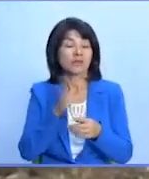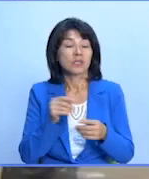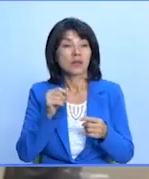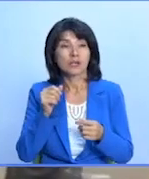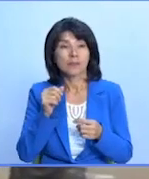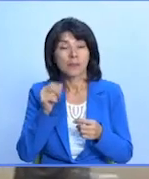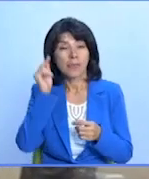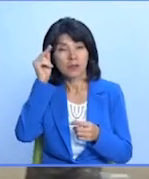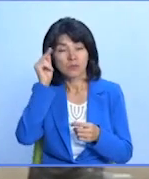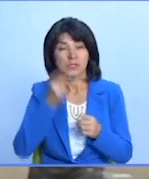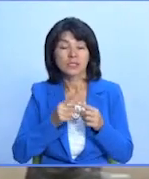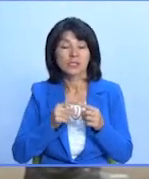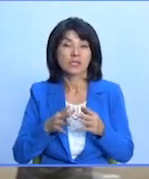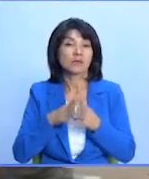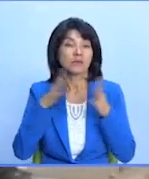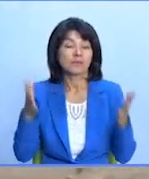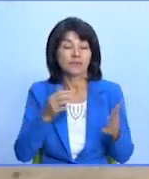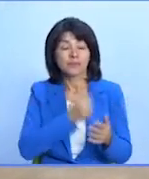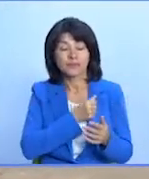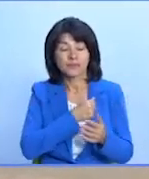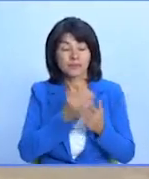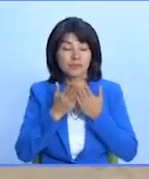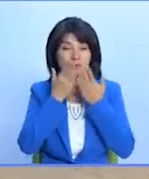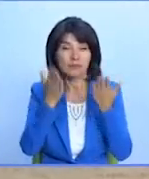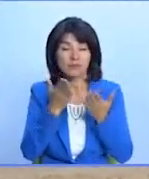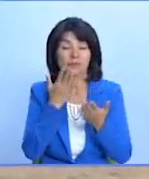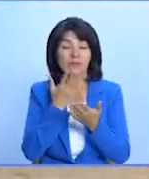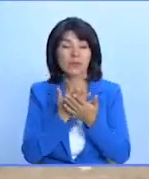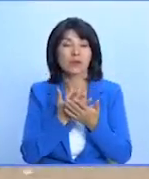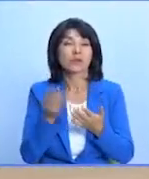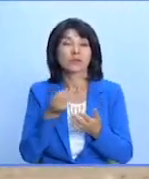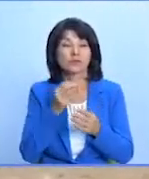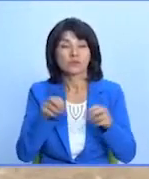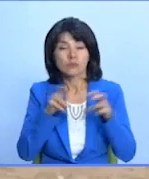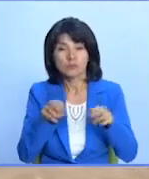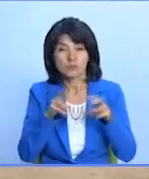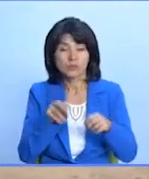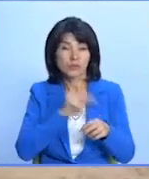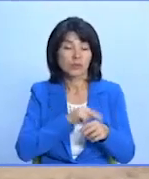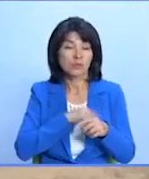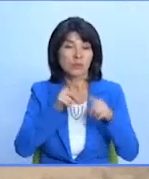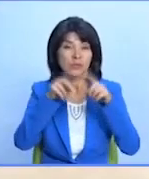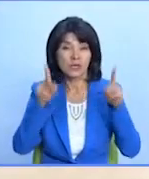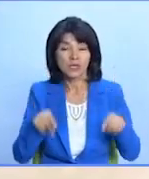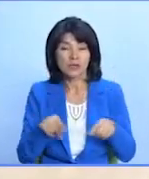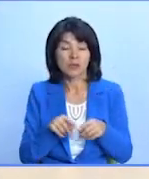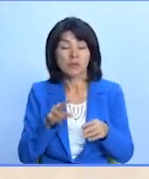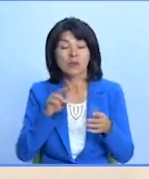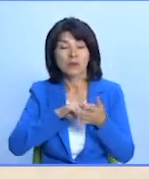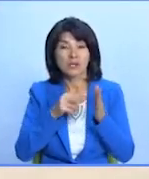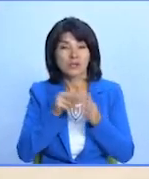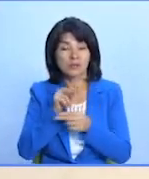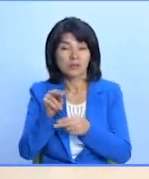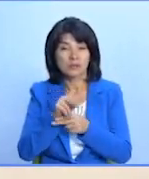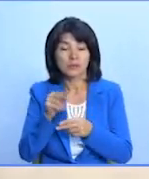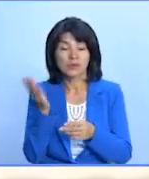ознакомились с общими военными уставами а также научились вести военную разведку и работать с картами программу обучения также в ходили лекции по